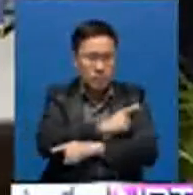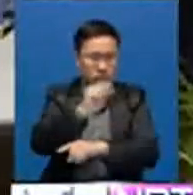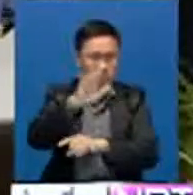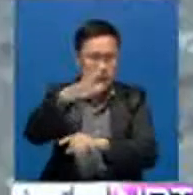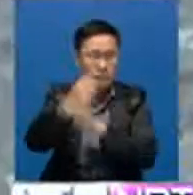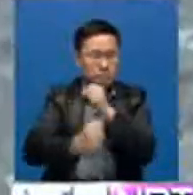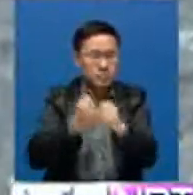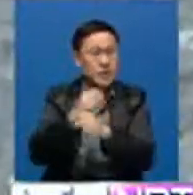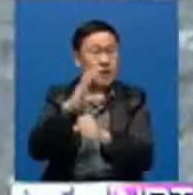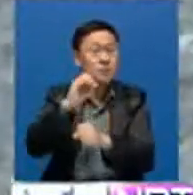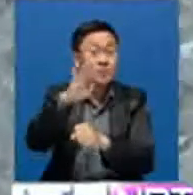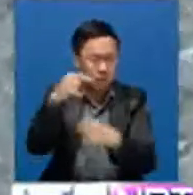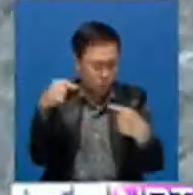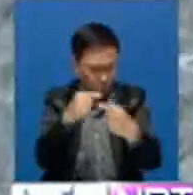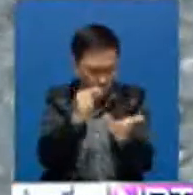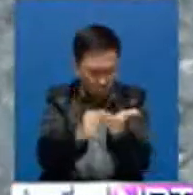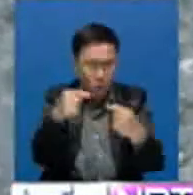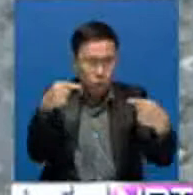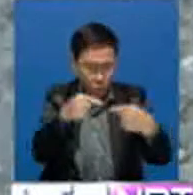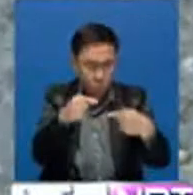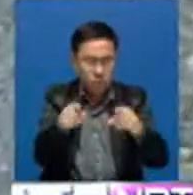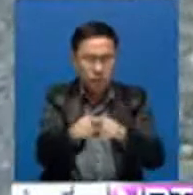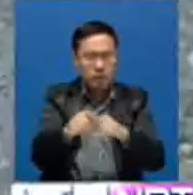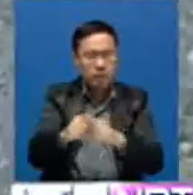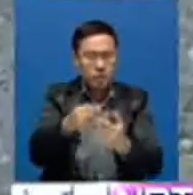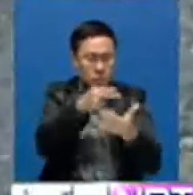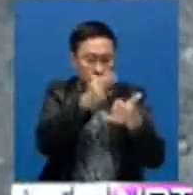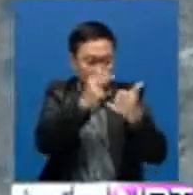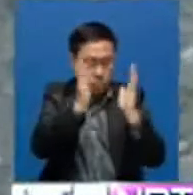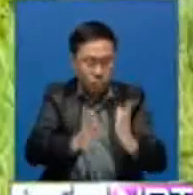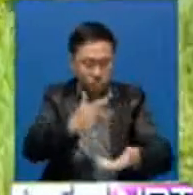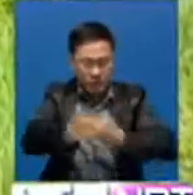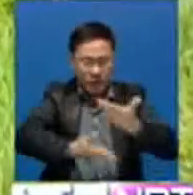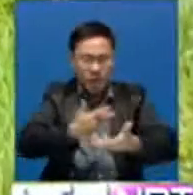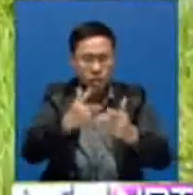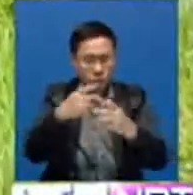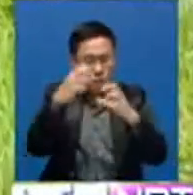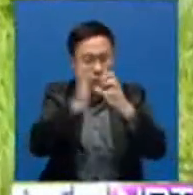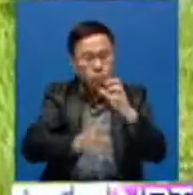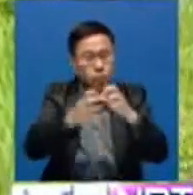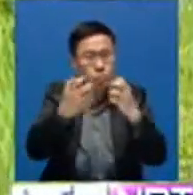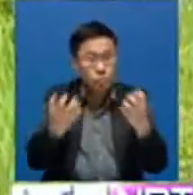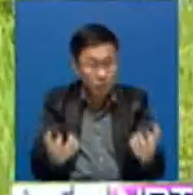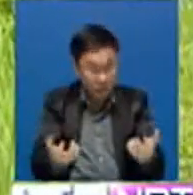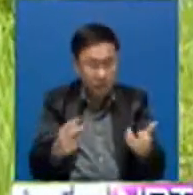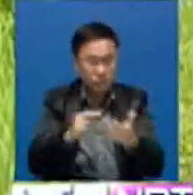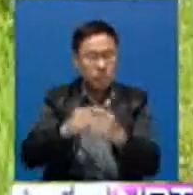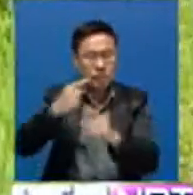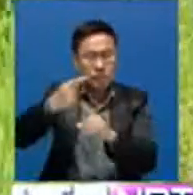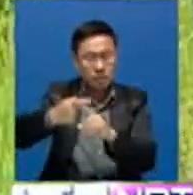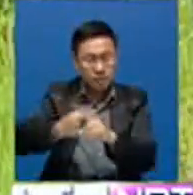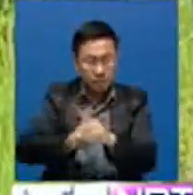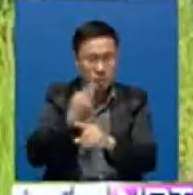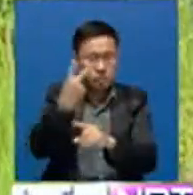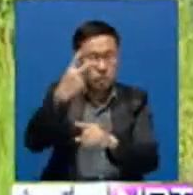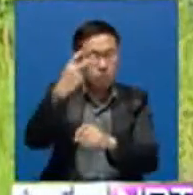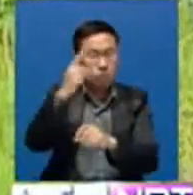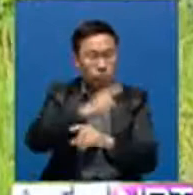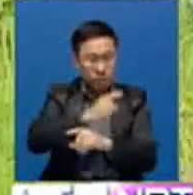2554คดียิงพ่อค้ารับซื้อทุเรียนตาย 4ควรที่อำเภอกรงปินังเมื่อวันที่ 5กุมภาพันธ์